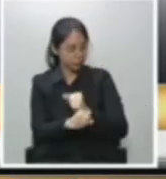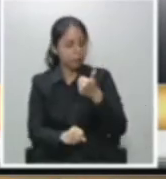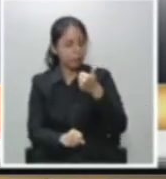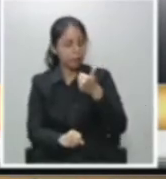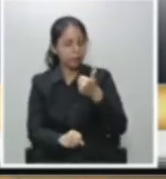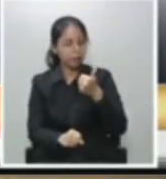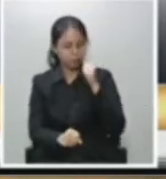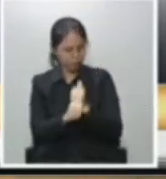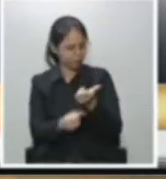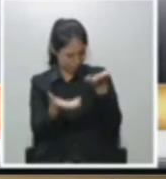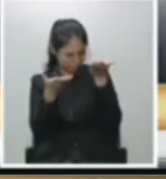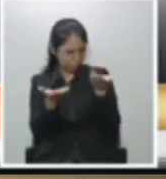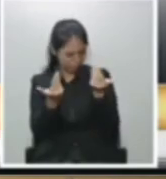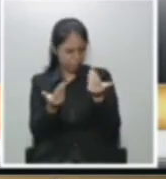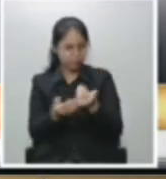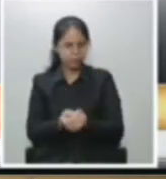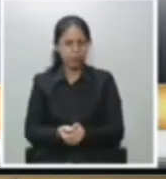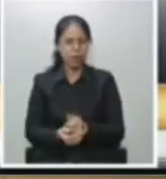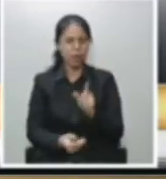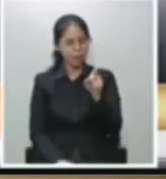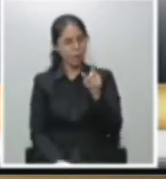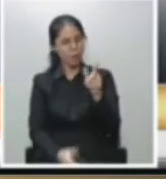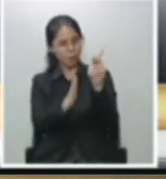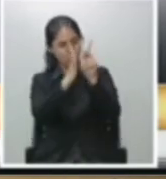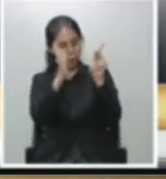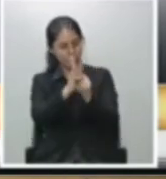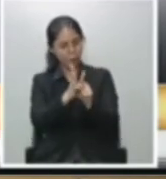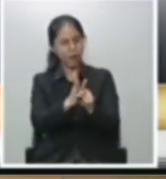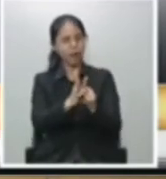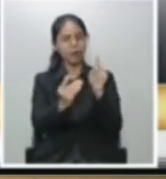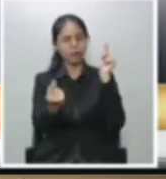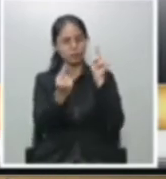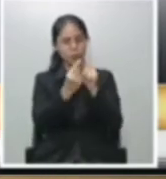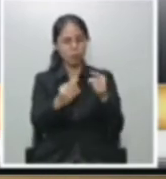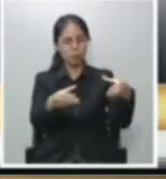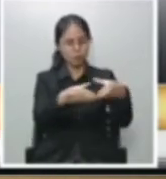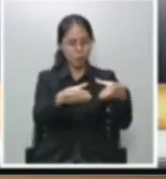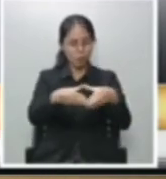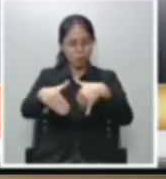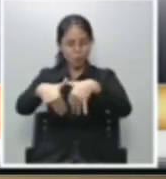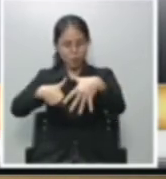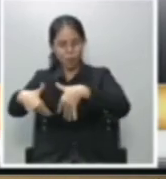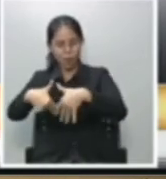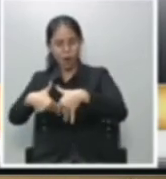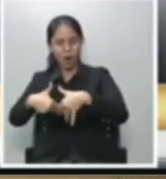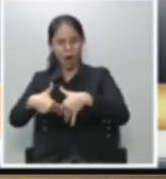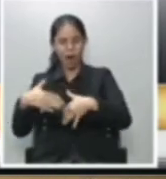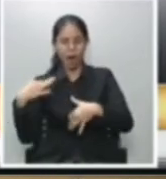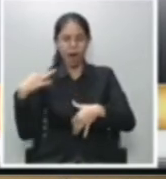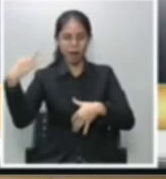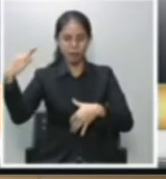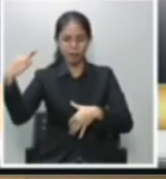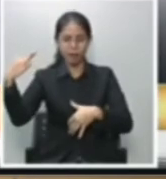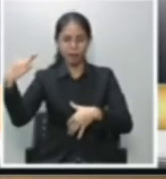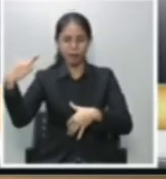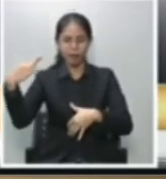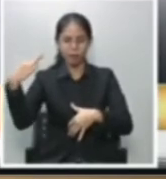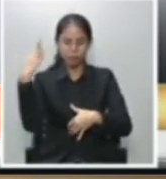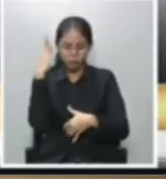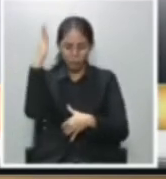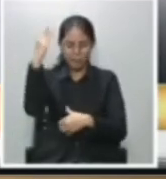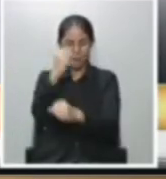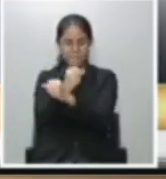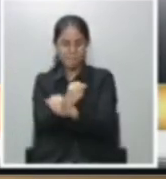ทำเลยท่านออกกฎหมายหรือว่าตั้งกองกำลังพี่น้องประชาชนอาสาสมัครที่จะป้